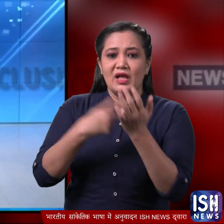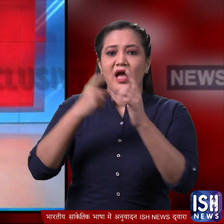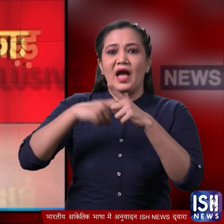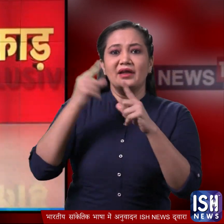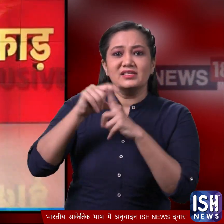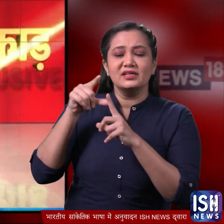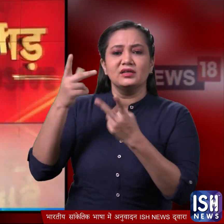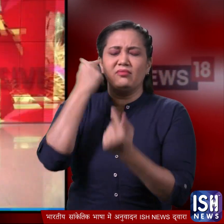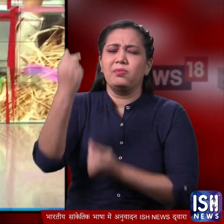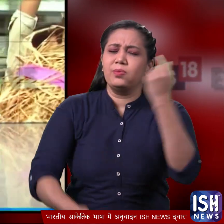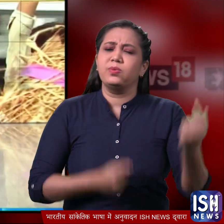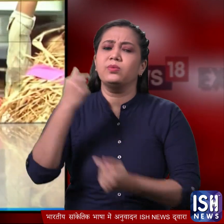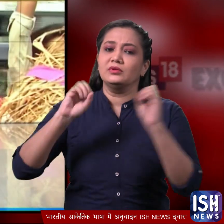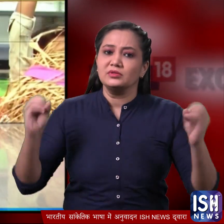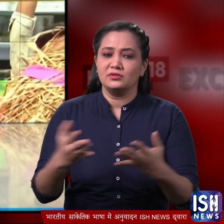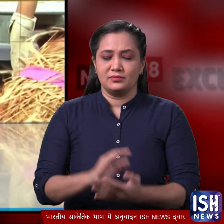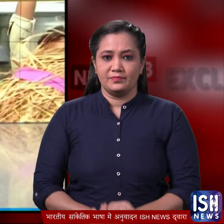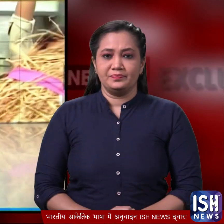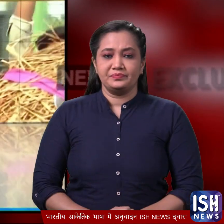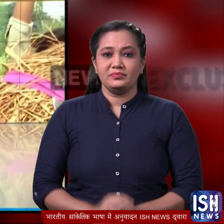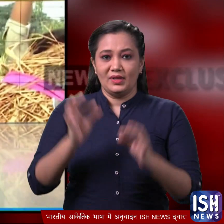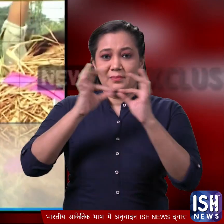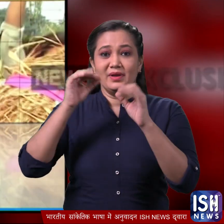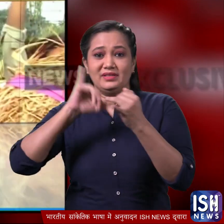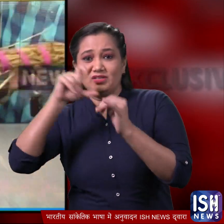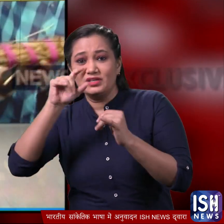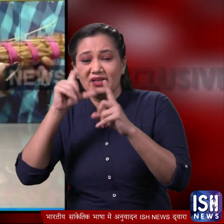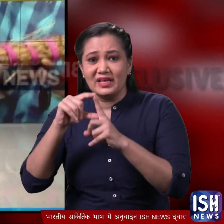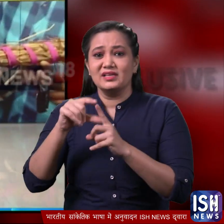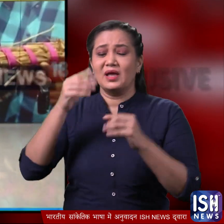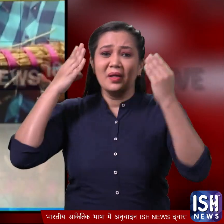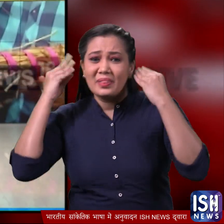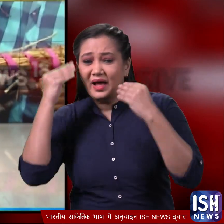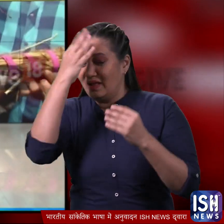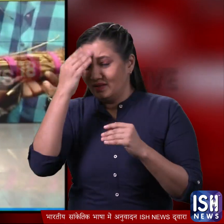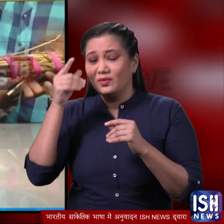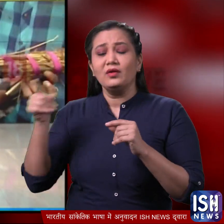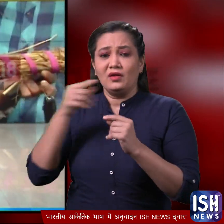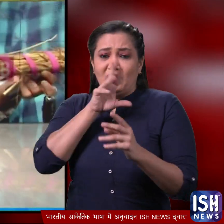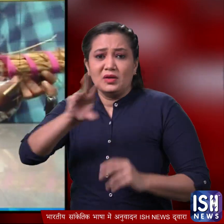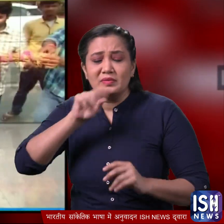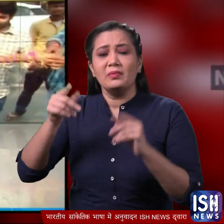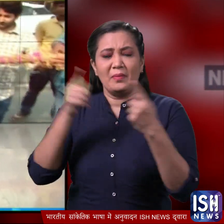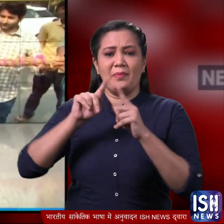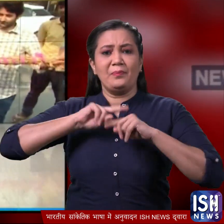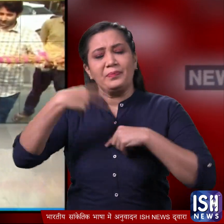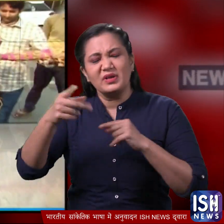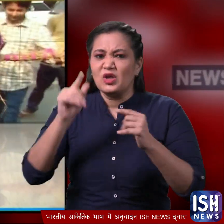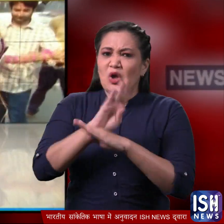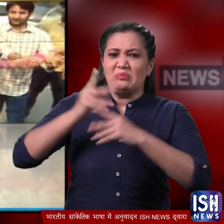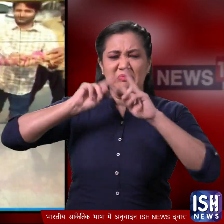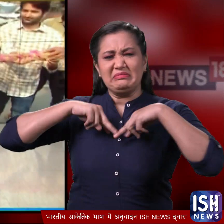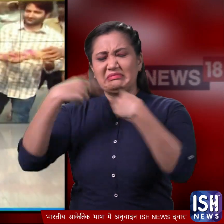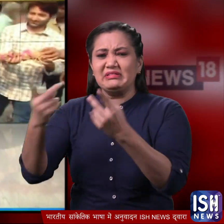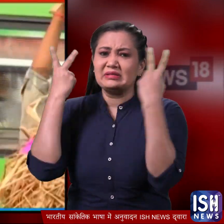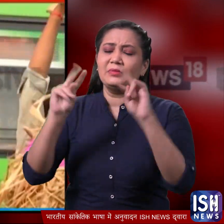लेकर आरजेडी के रुख के बाद सियासी बवाल शुरू हो गया। खासतौर पर भक्तचरण दास के बारे में लालू प्रसाद यादव के बयान पर कांग्रेस ने उनके खिलाफ मोर्चा